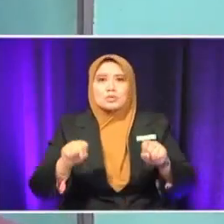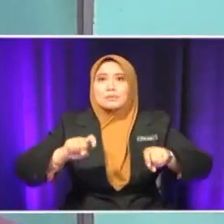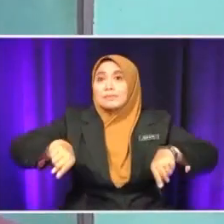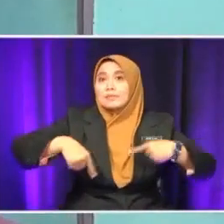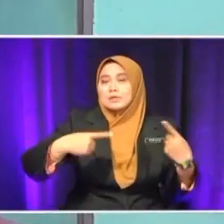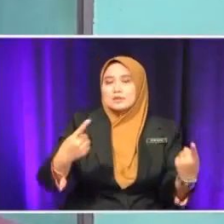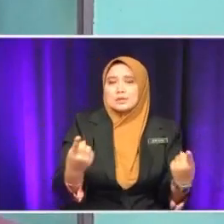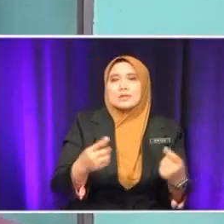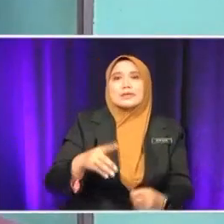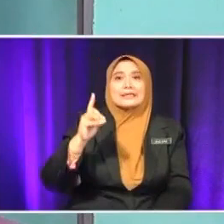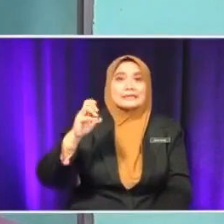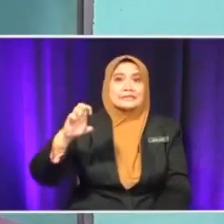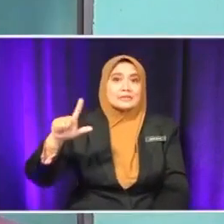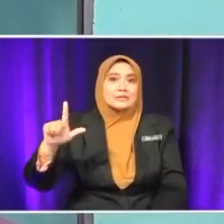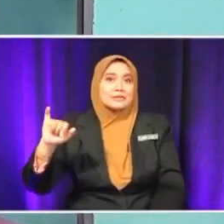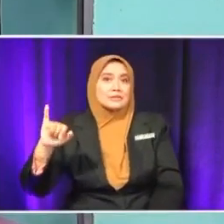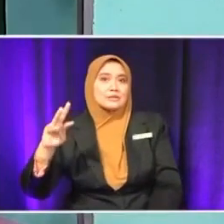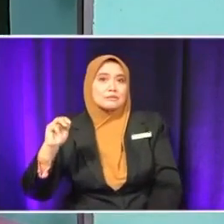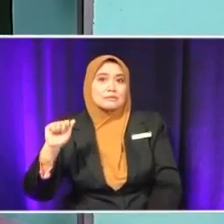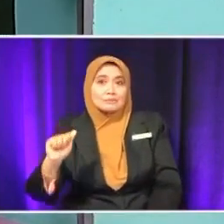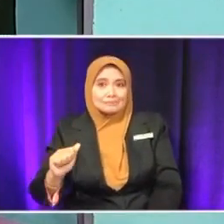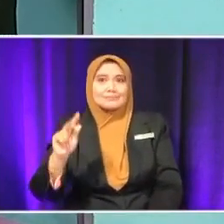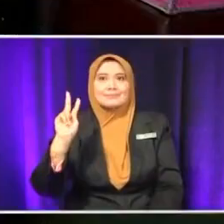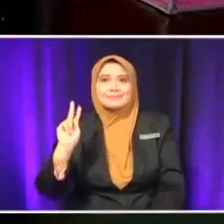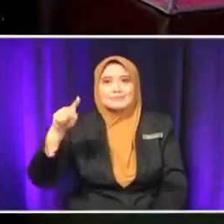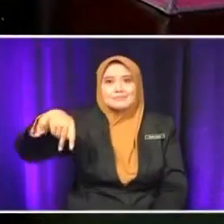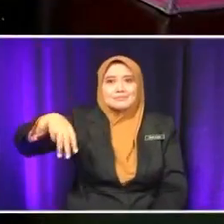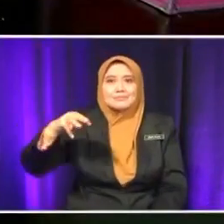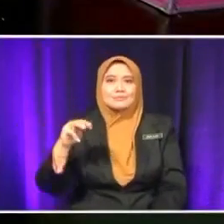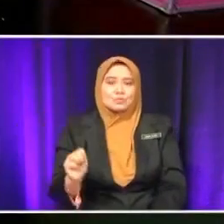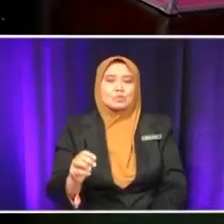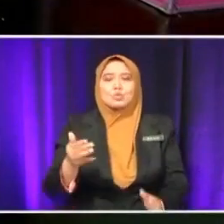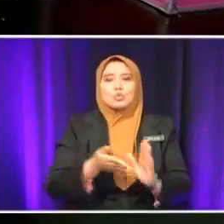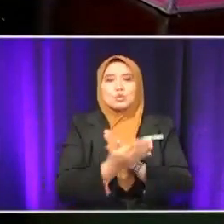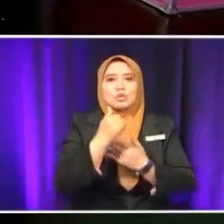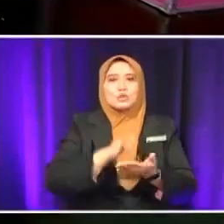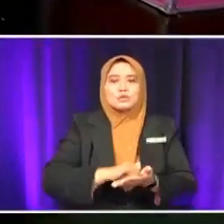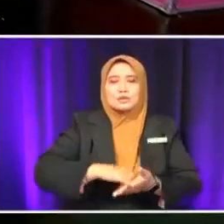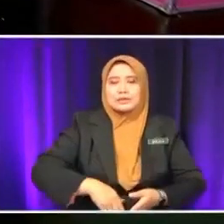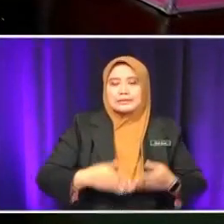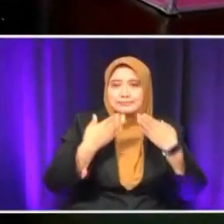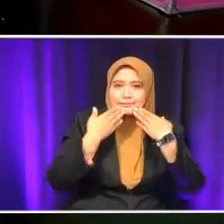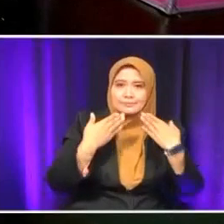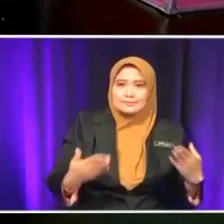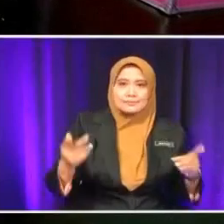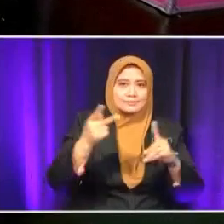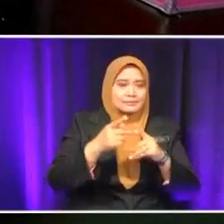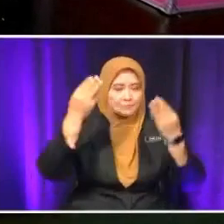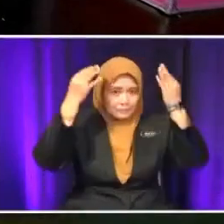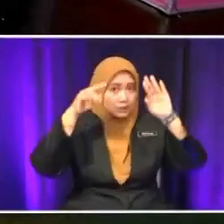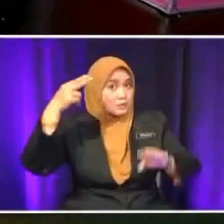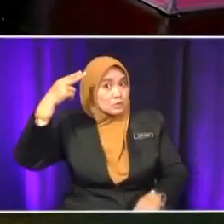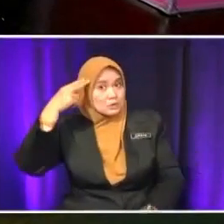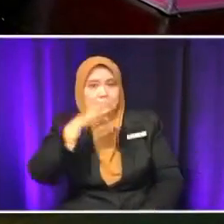ke Pelantar Delima KPM. Baiklah. Dengan itu saya ingin ucapkan ribuan terima kasih kepada cikgu